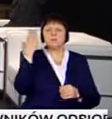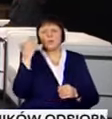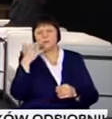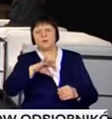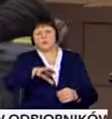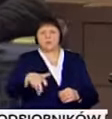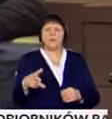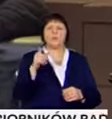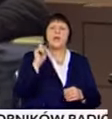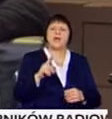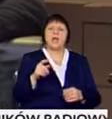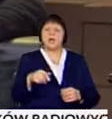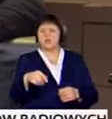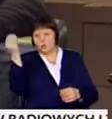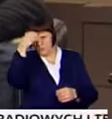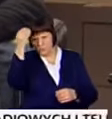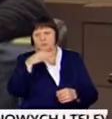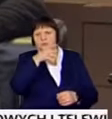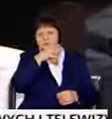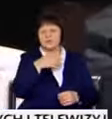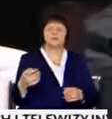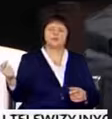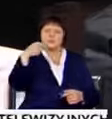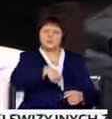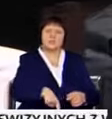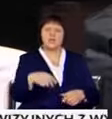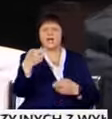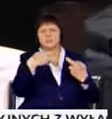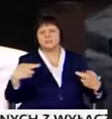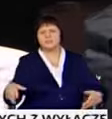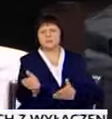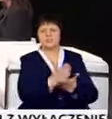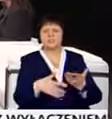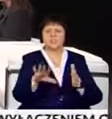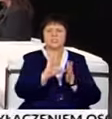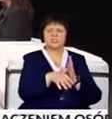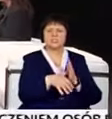uczniów żydowskiego liceum, którzy przyjechali dziś do Łodzi z różnych części świata.